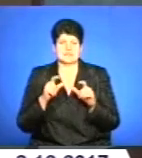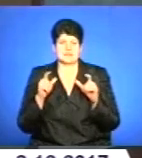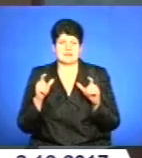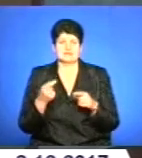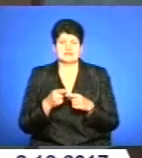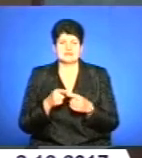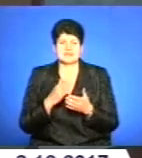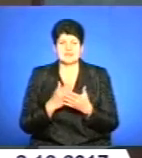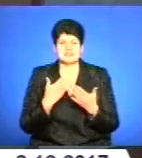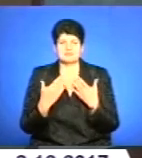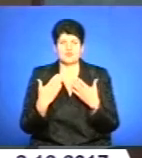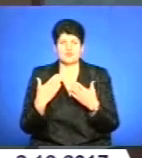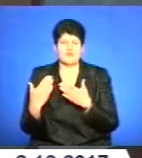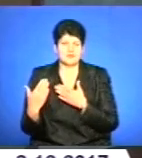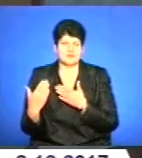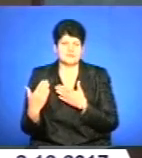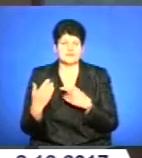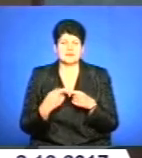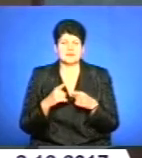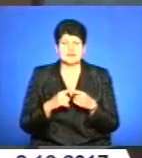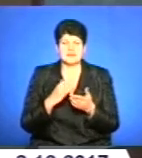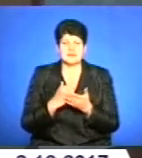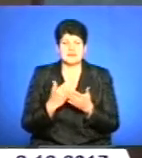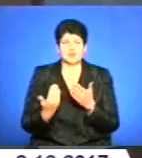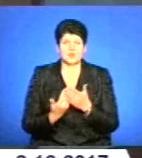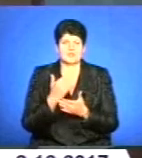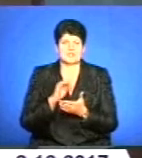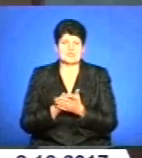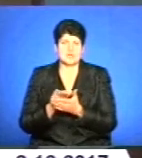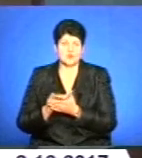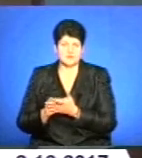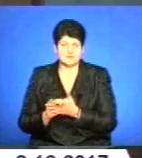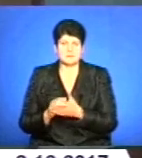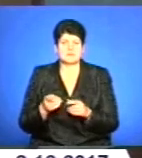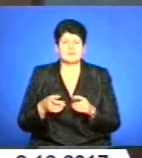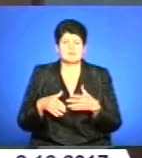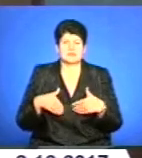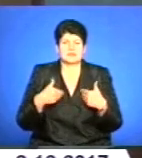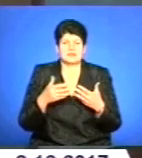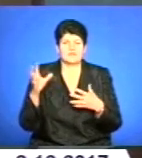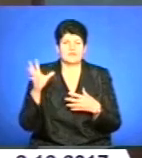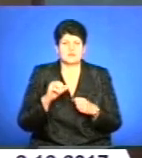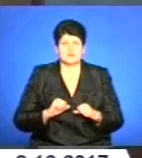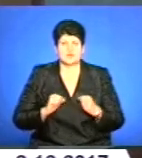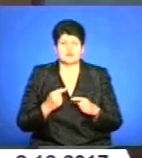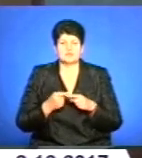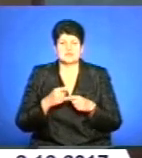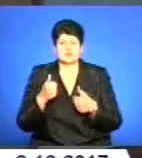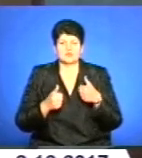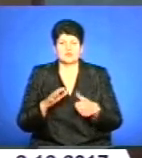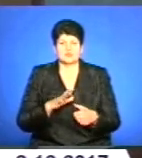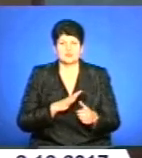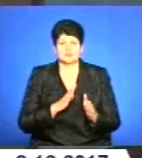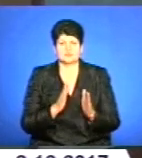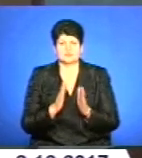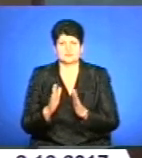є спілкування, це є нові знайомства. Ми прикладемо всіх зусиль для того, щоб цей турнір став